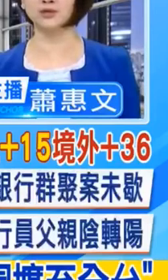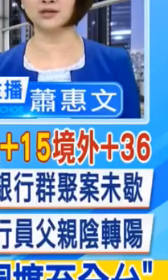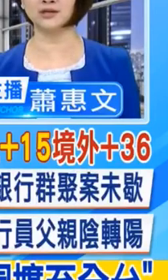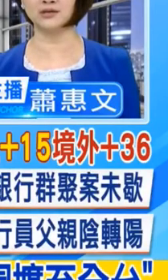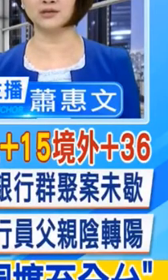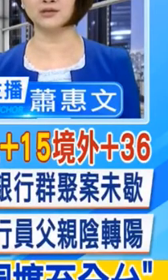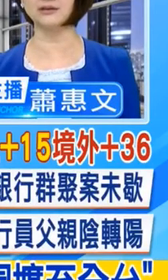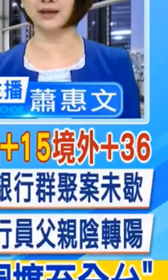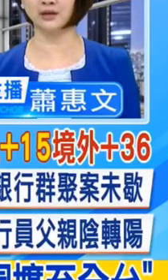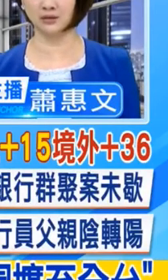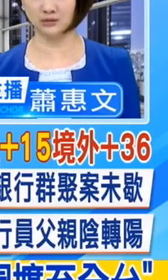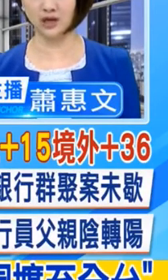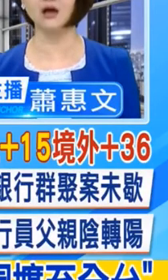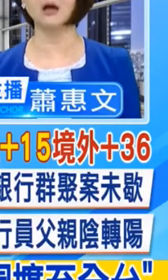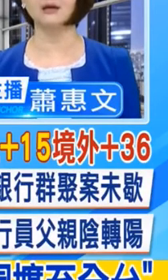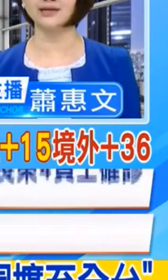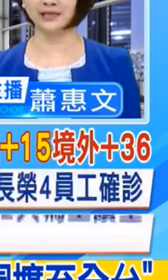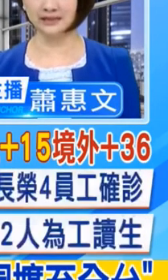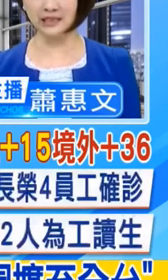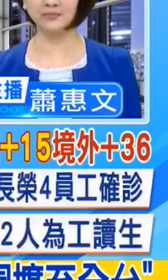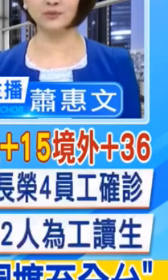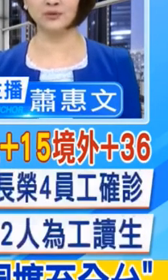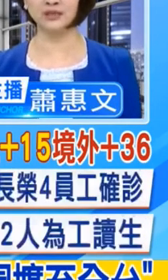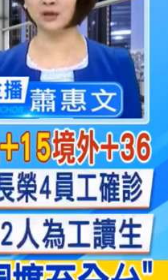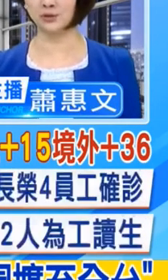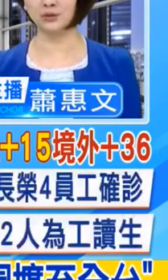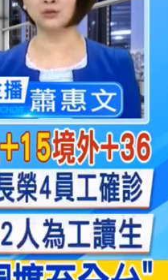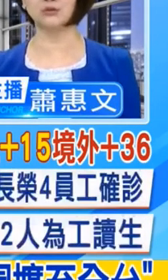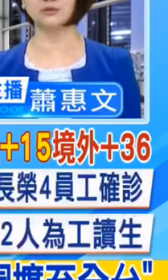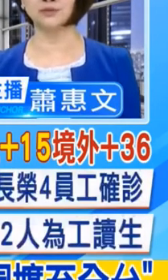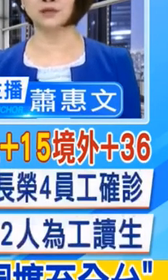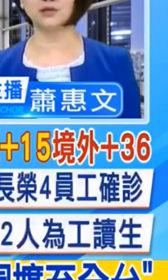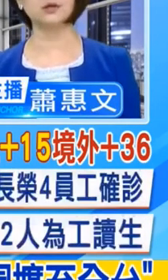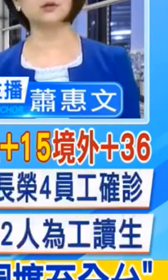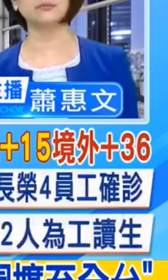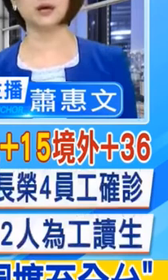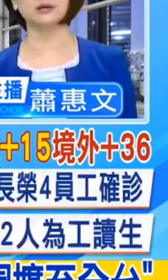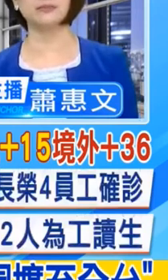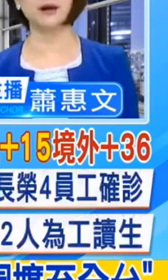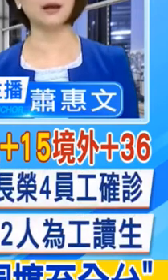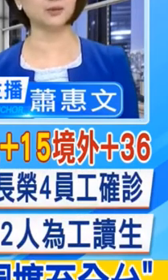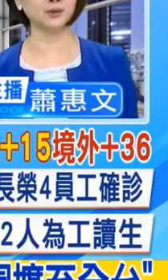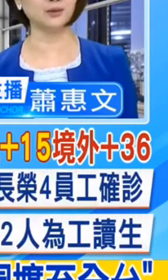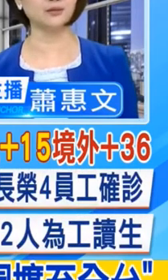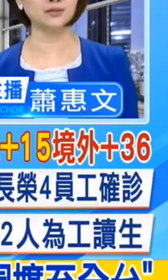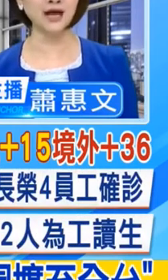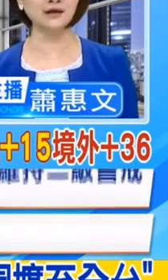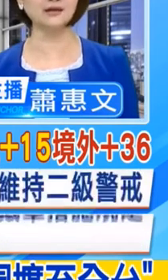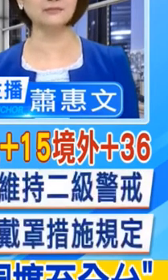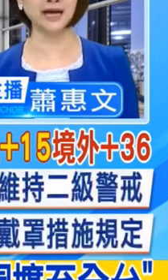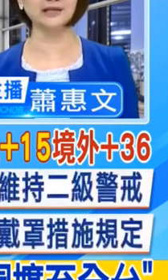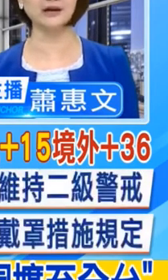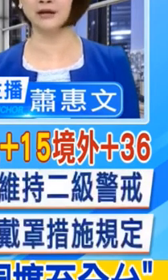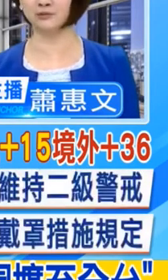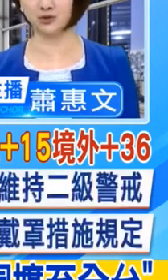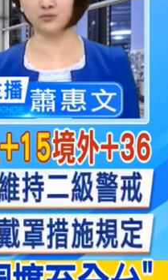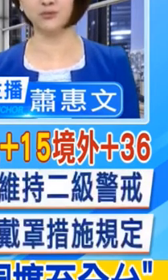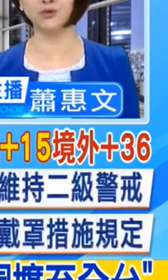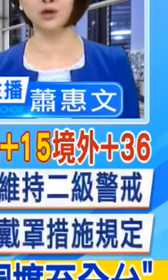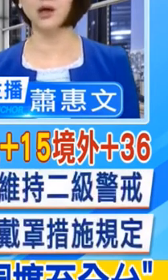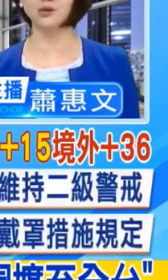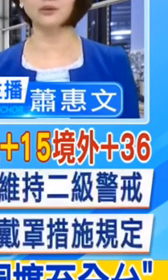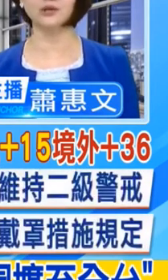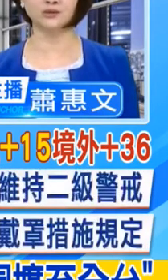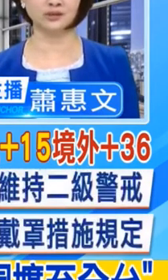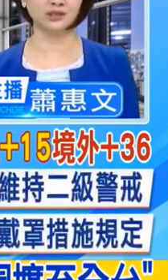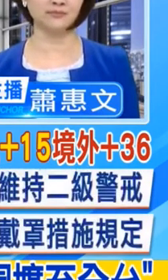桃园地区严格实施戴口罩，现在进一步扩及到全国。陈时中表示，包含了运动、唱歌、拍照，还有直